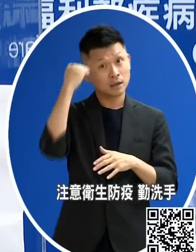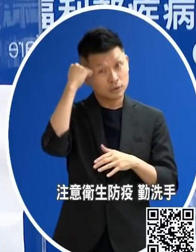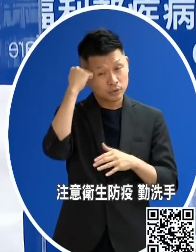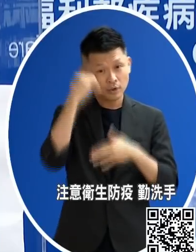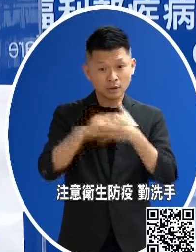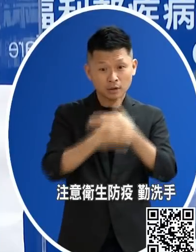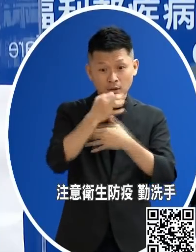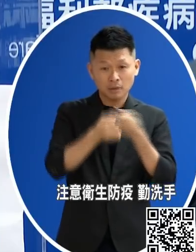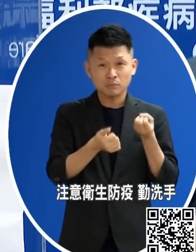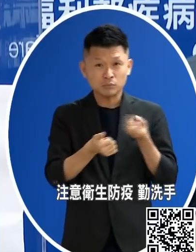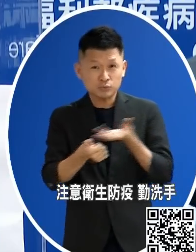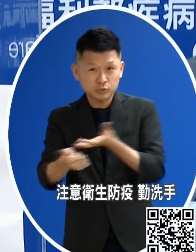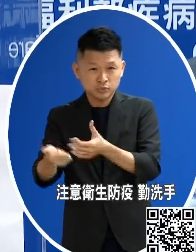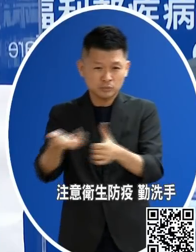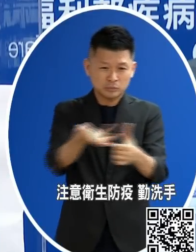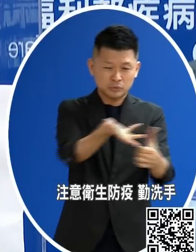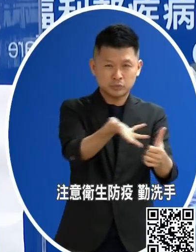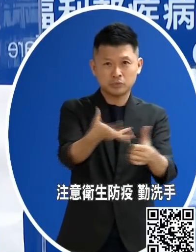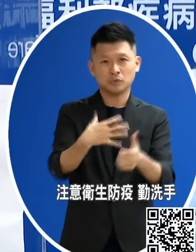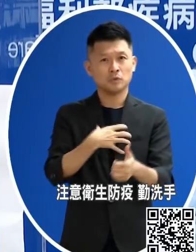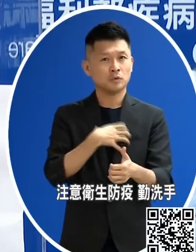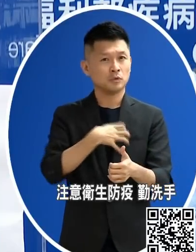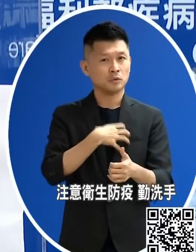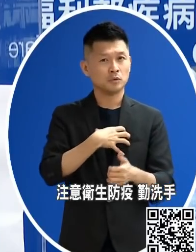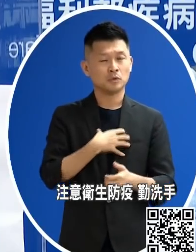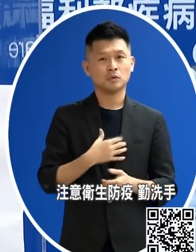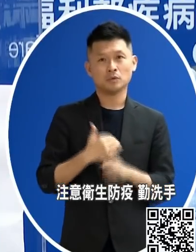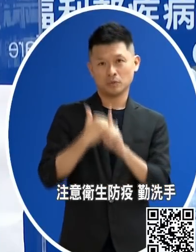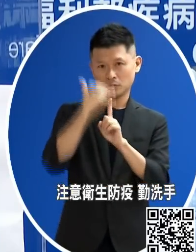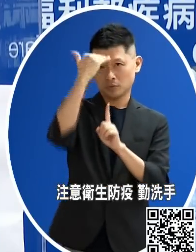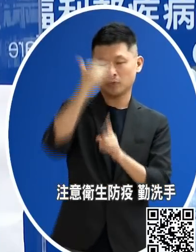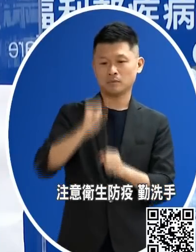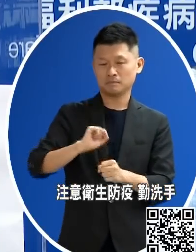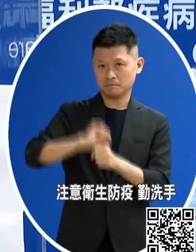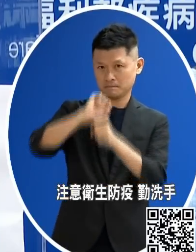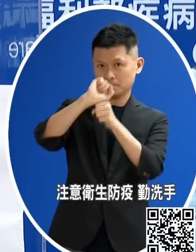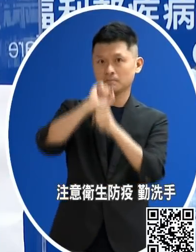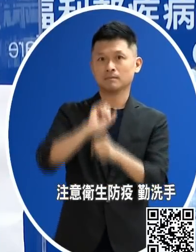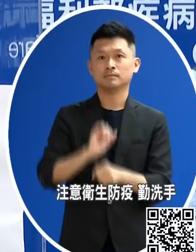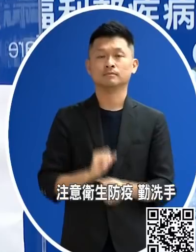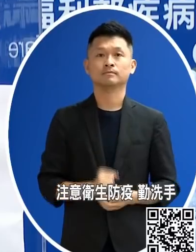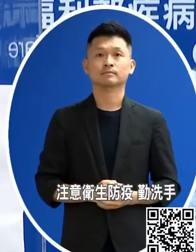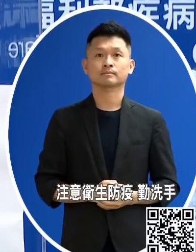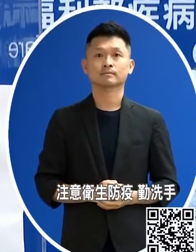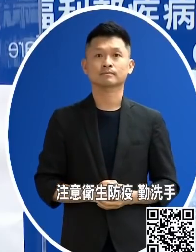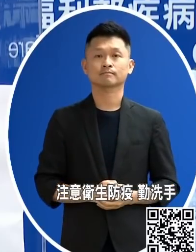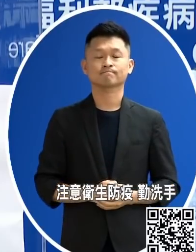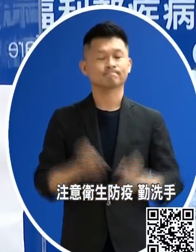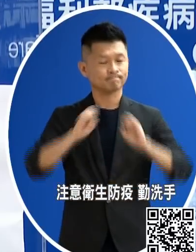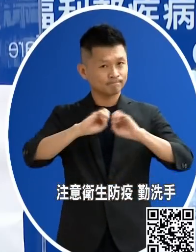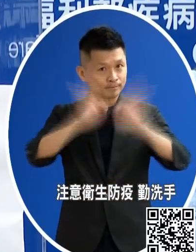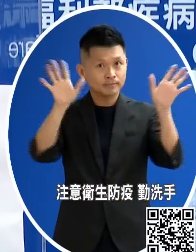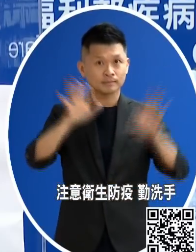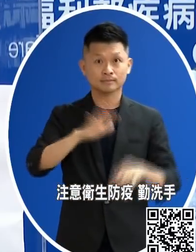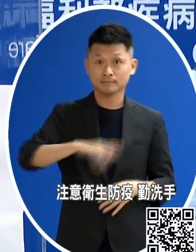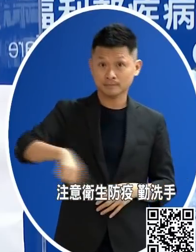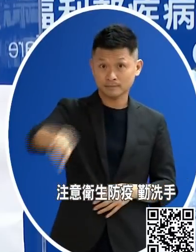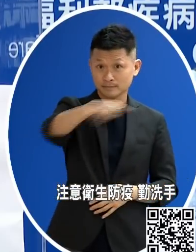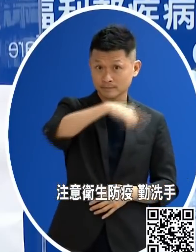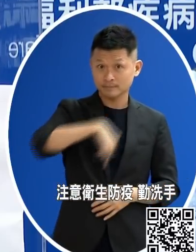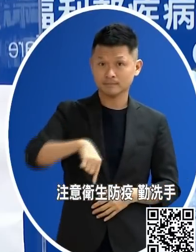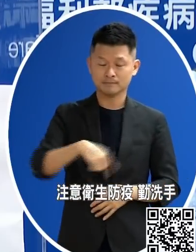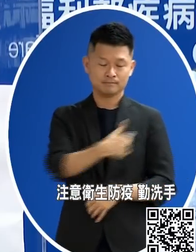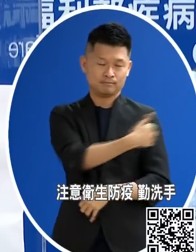亲密在传染的一个可能，所以这个风险也会增加。所以还是要呼吁大家还是